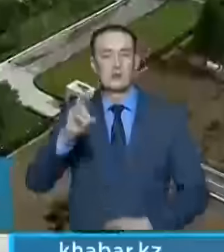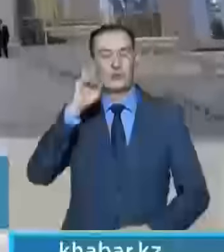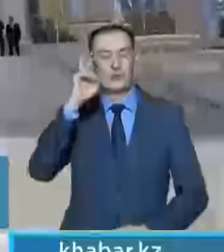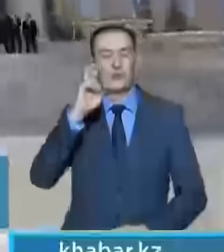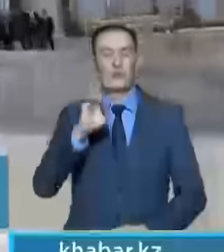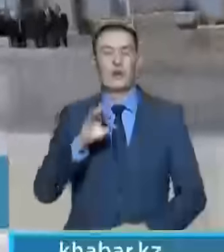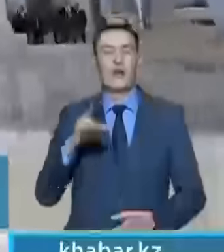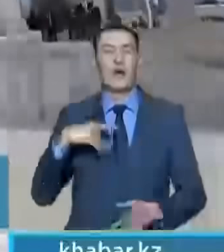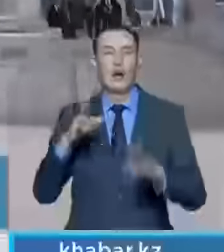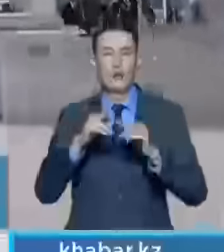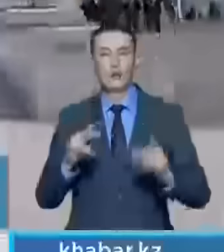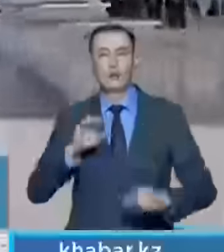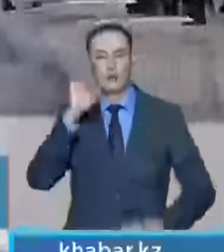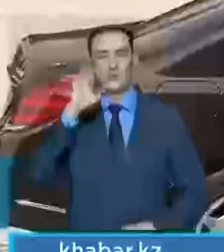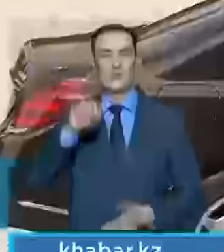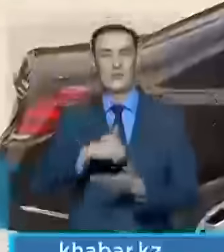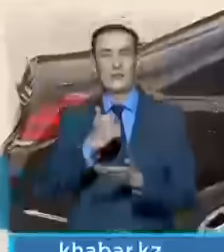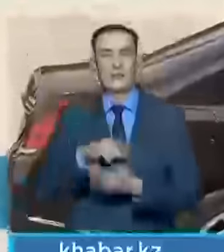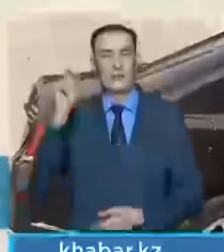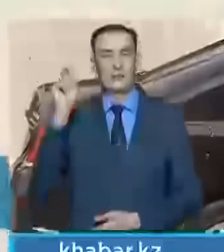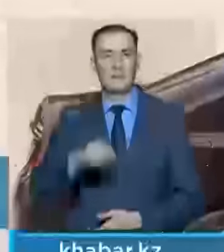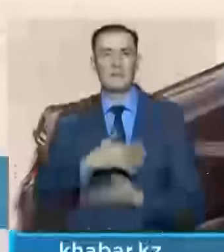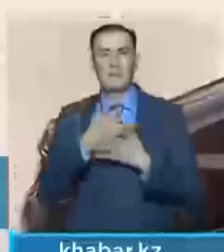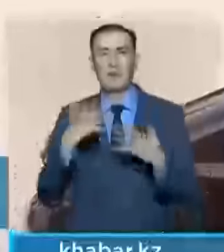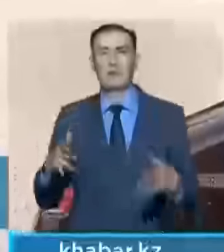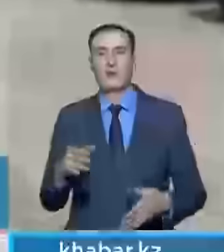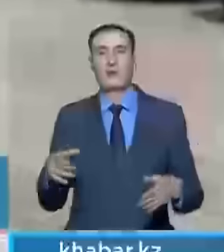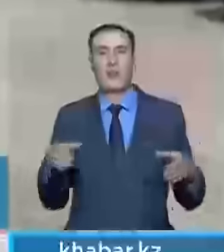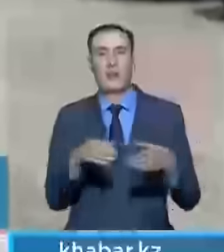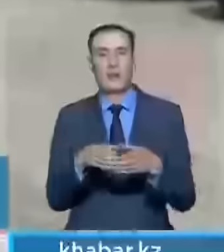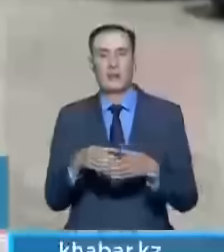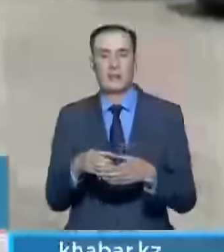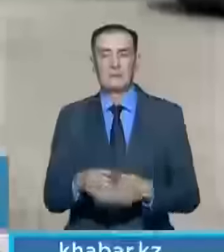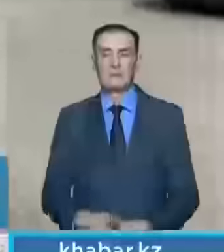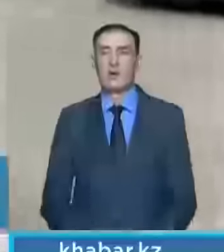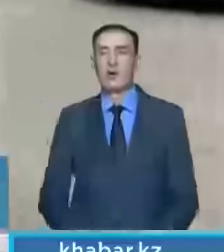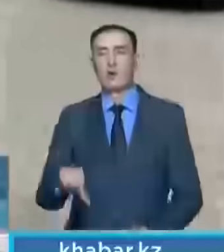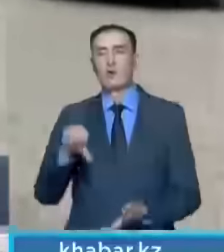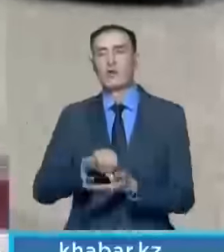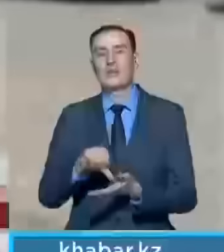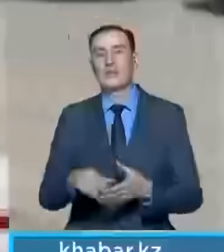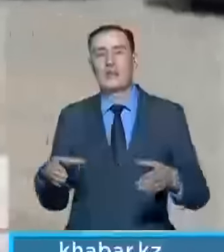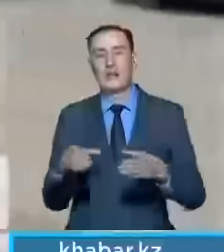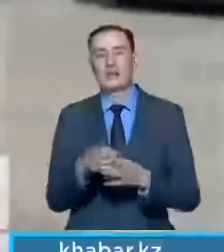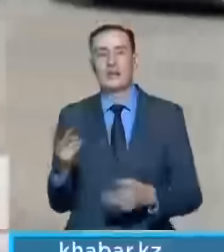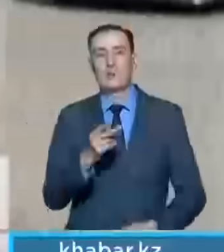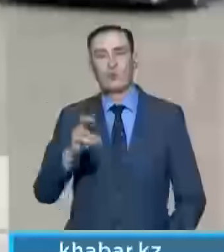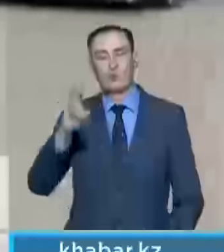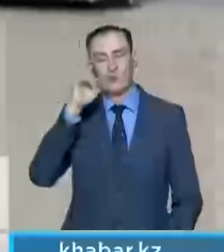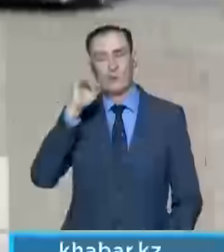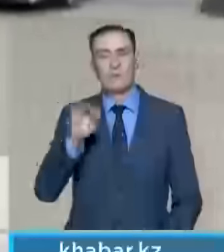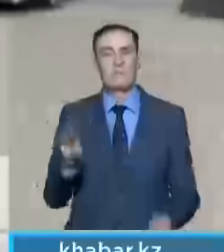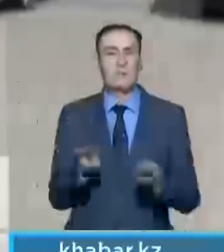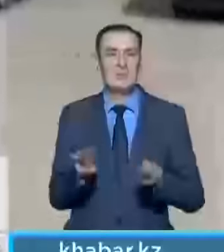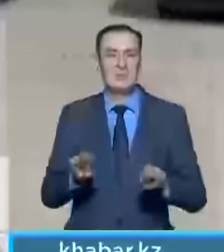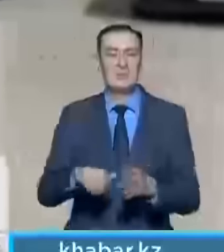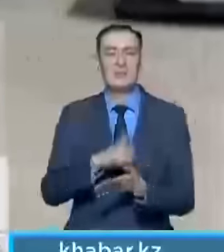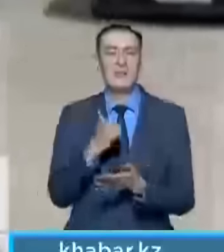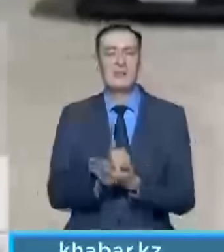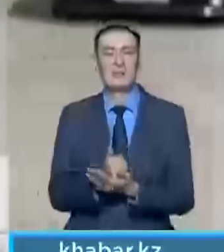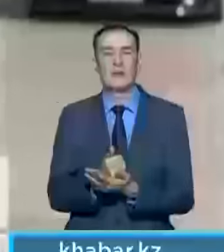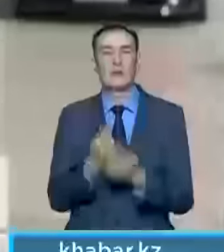государственного. В Ақорду узбекский лидер прибыл с большой делегацией. Участники делегации обоих государств, это и министры, и главы